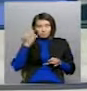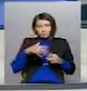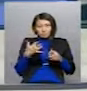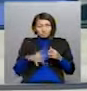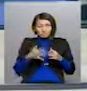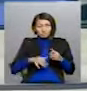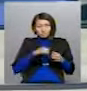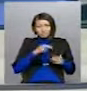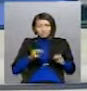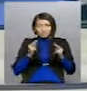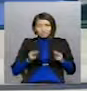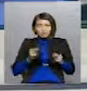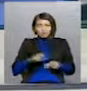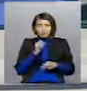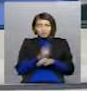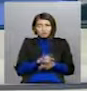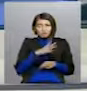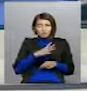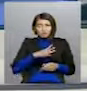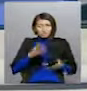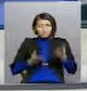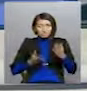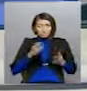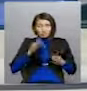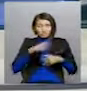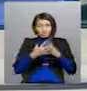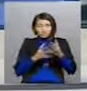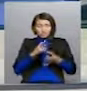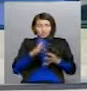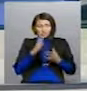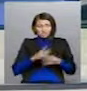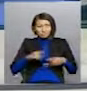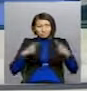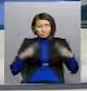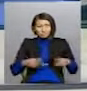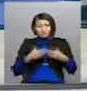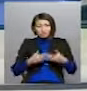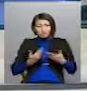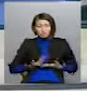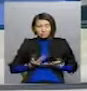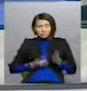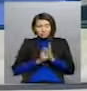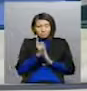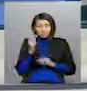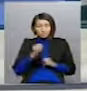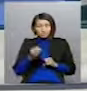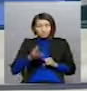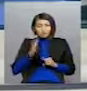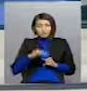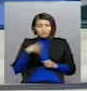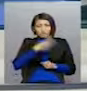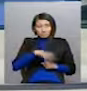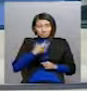нақты тапсырмаларды жүктеді. Осының арқасында халқымыздың әл-ауқаты артып, тұрмысы түзелмек. Бір сөзбен айтқанда, маңызды